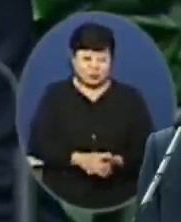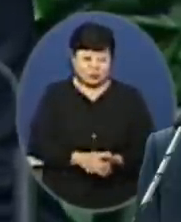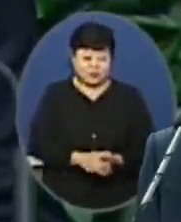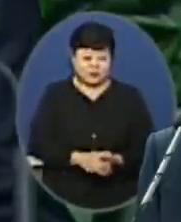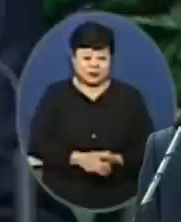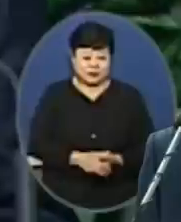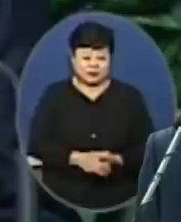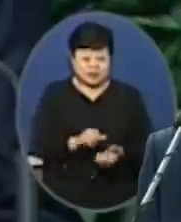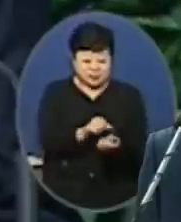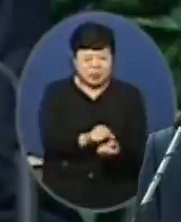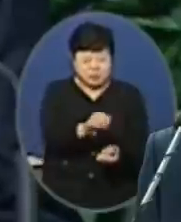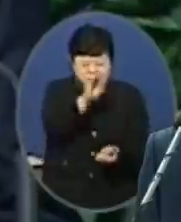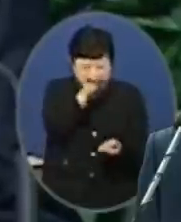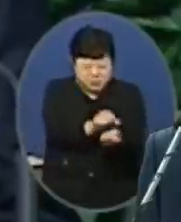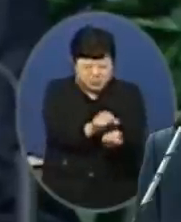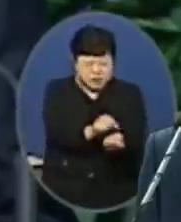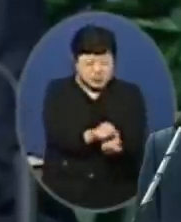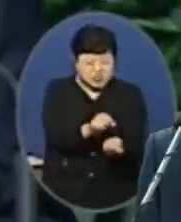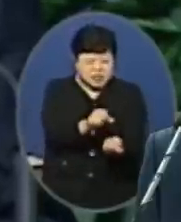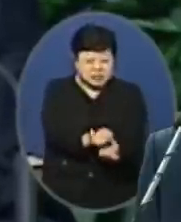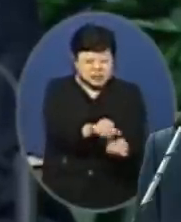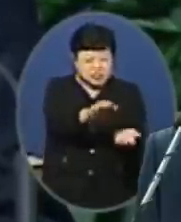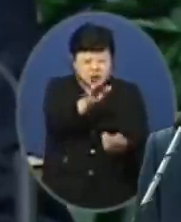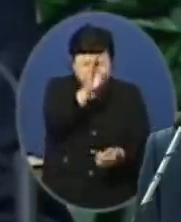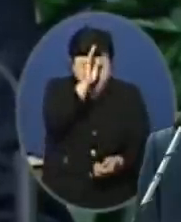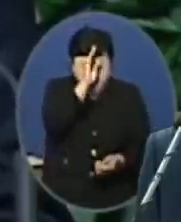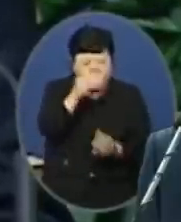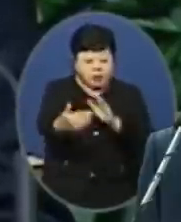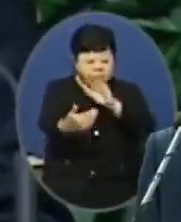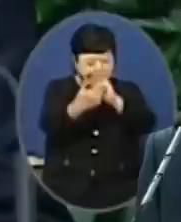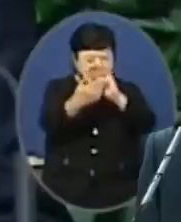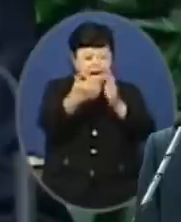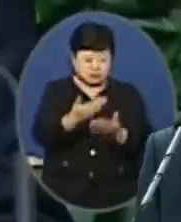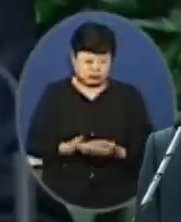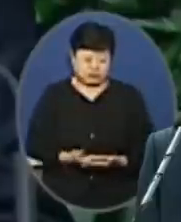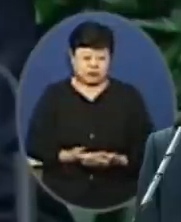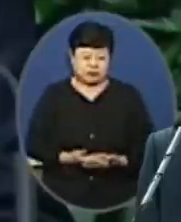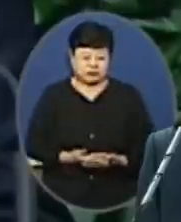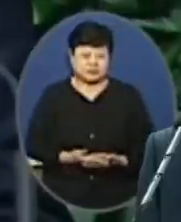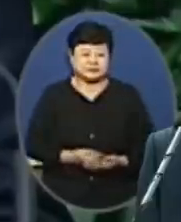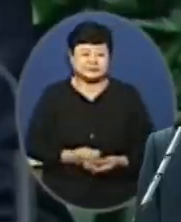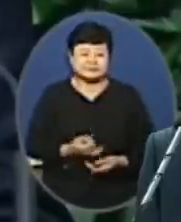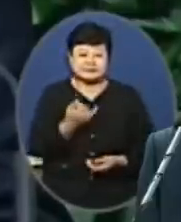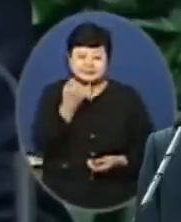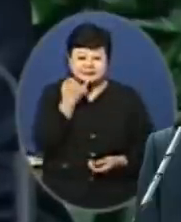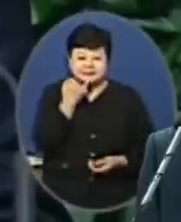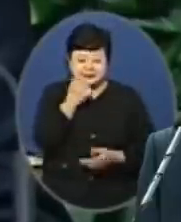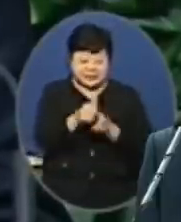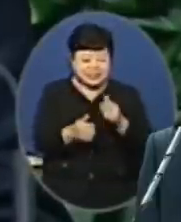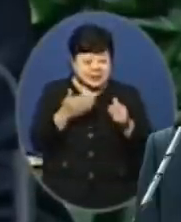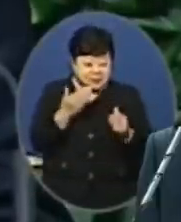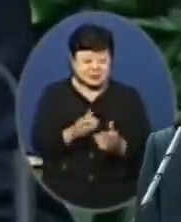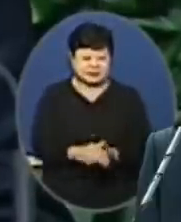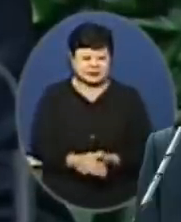다음 연병에서 건지신다. 유행병이 들어오고 연병이 들어와도